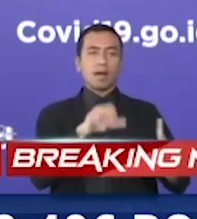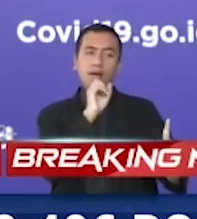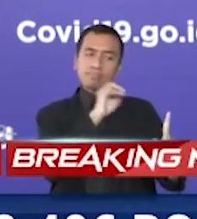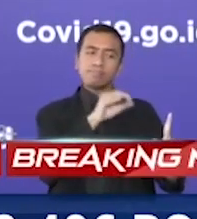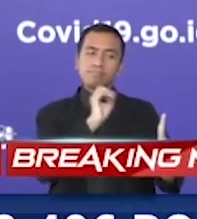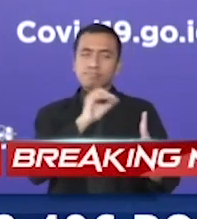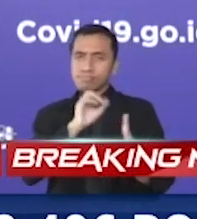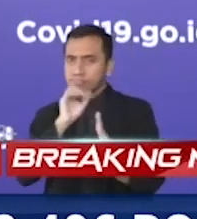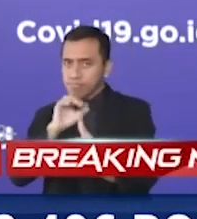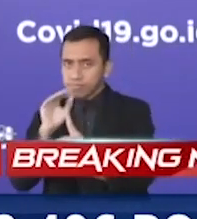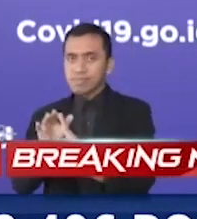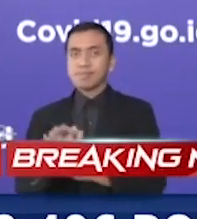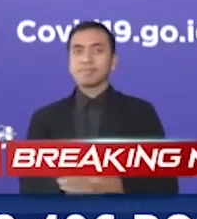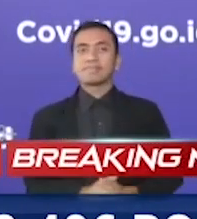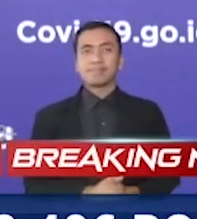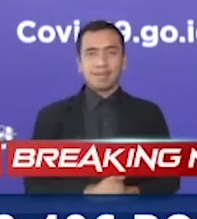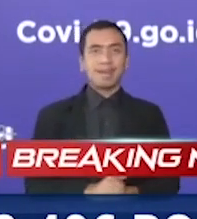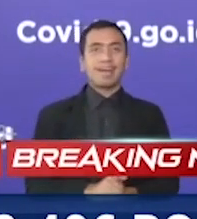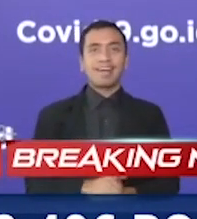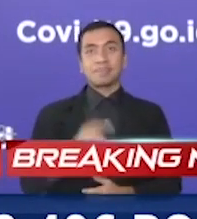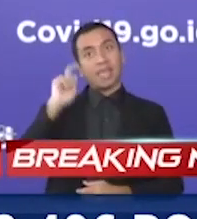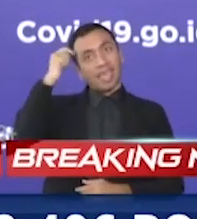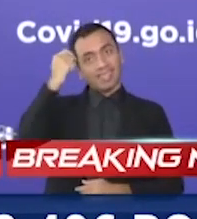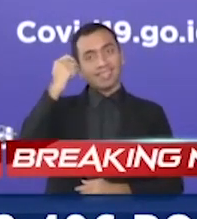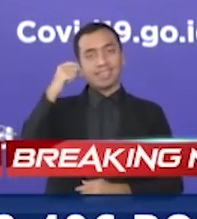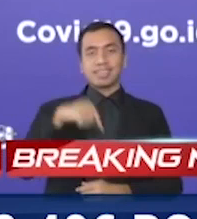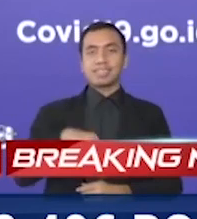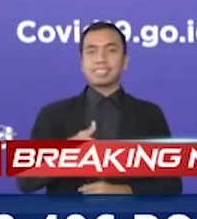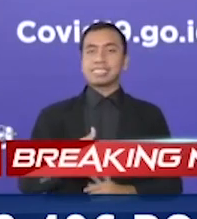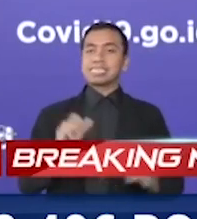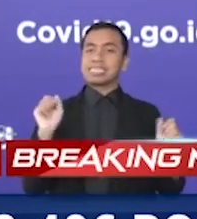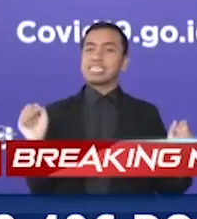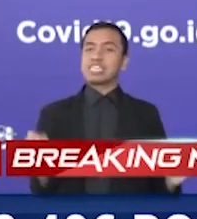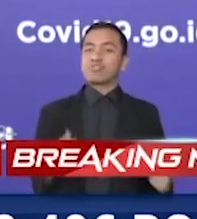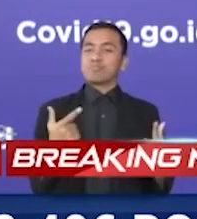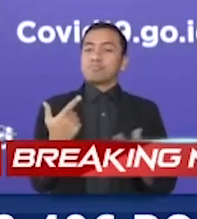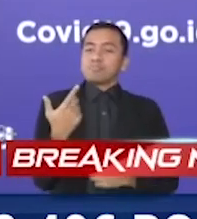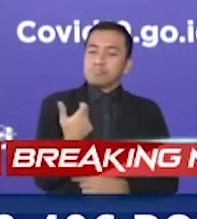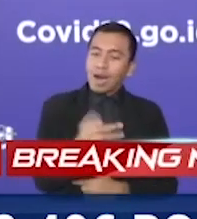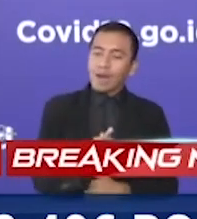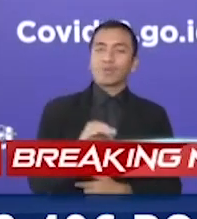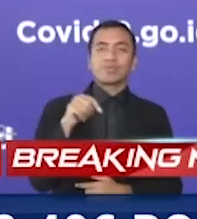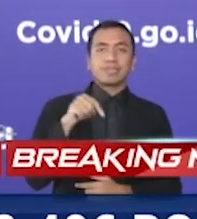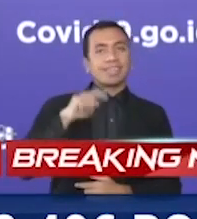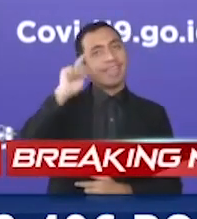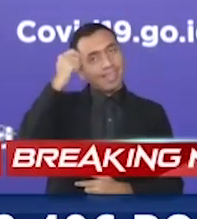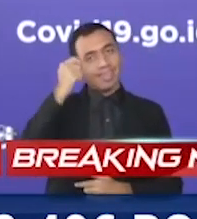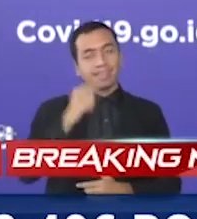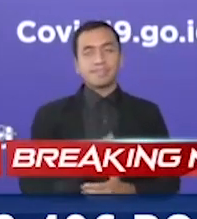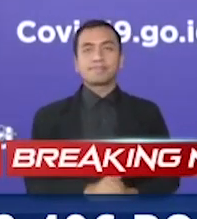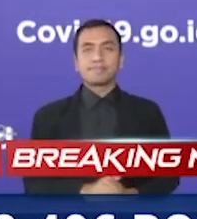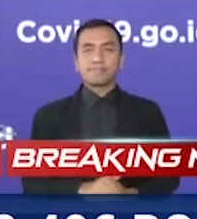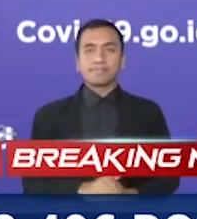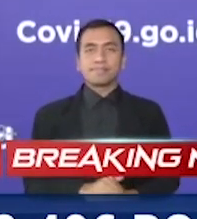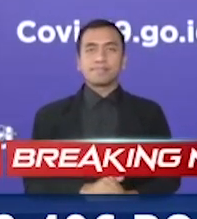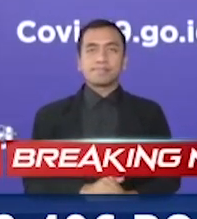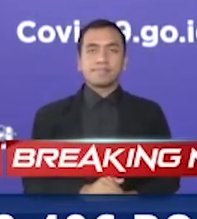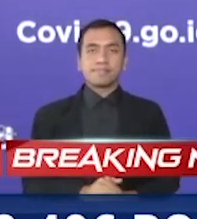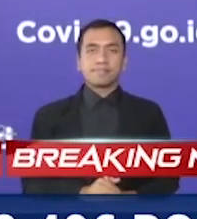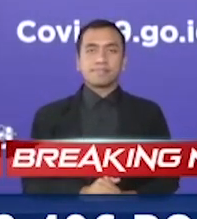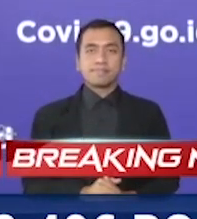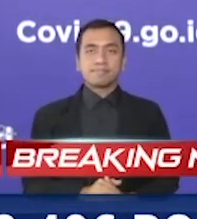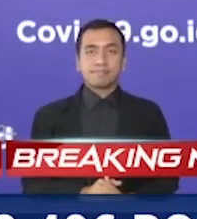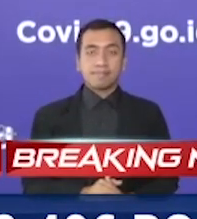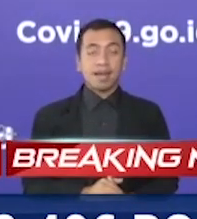Bagaimana norma baru normal baru dalam kehidupan kita harus kita warnai dengan